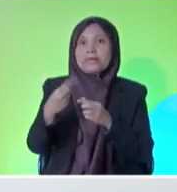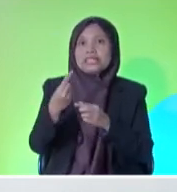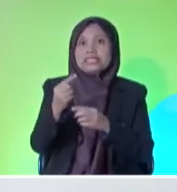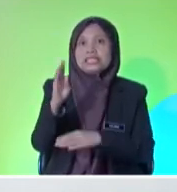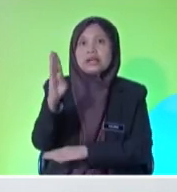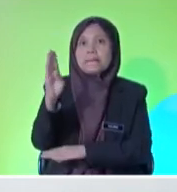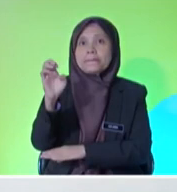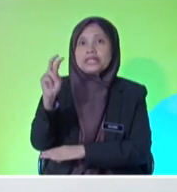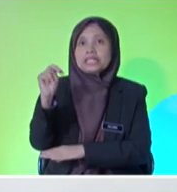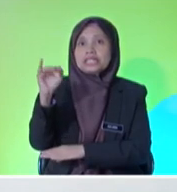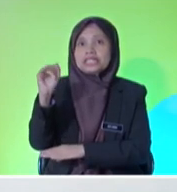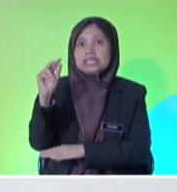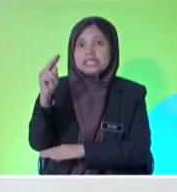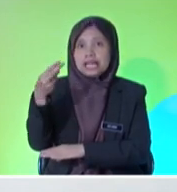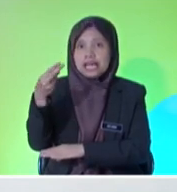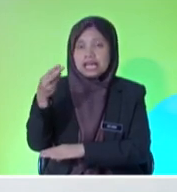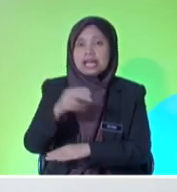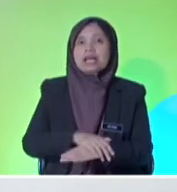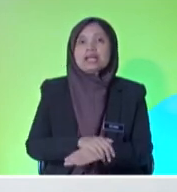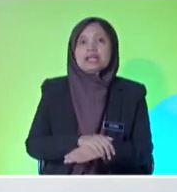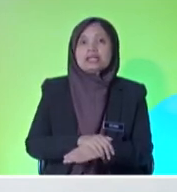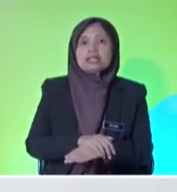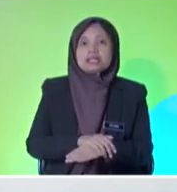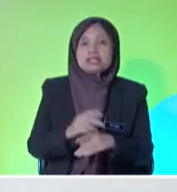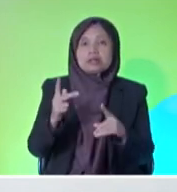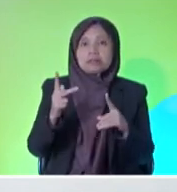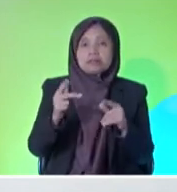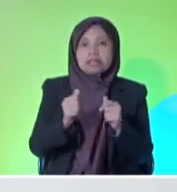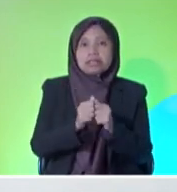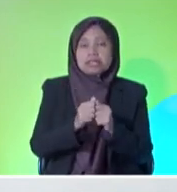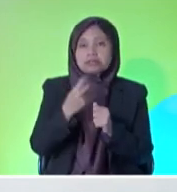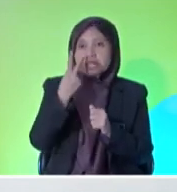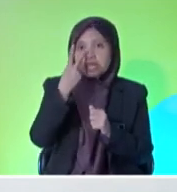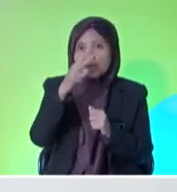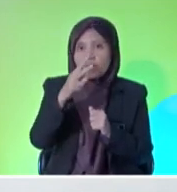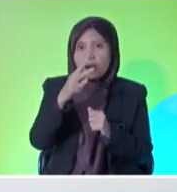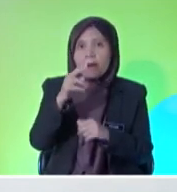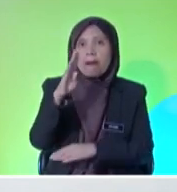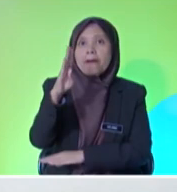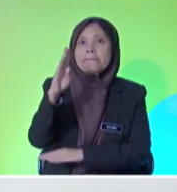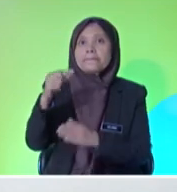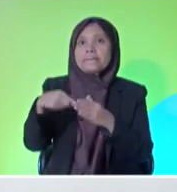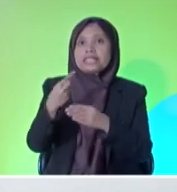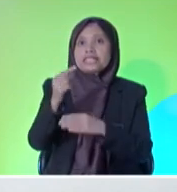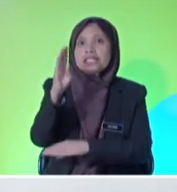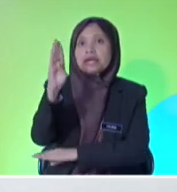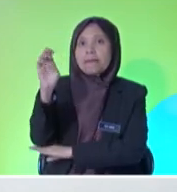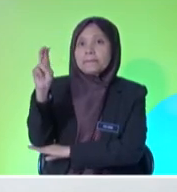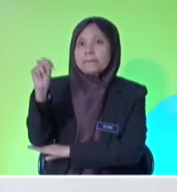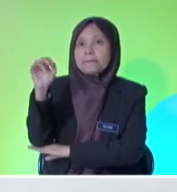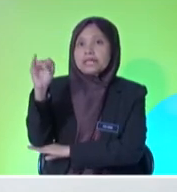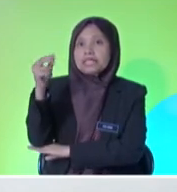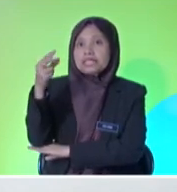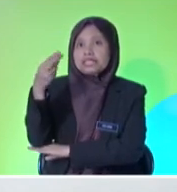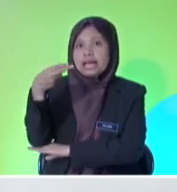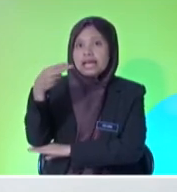baru mulai dari perkecambahan biji Peni kepada dengan memerhati biji benih Sebenarnya ini adalah objektif